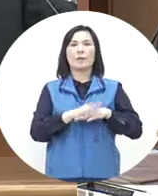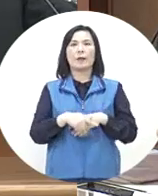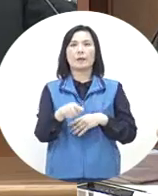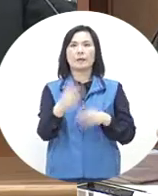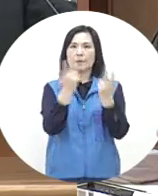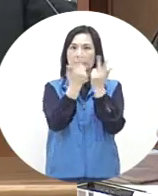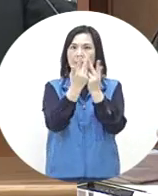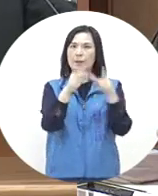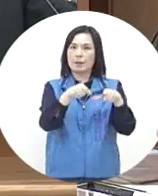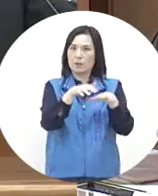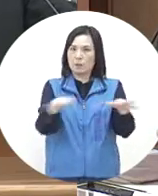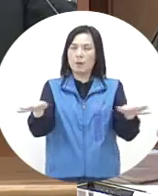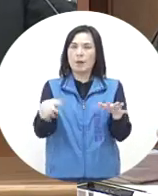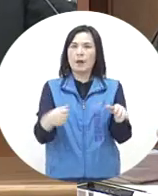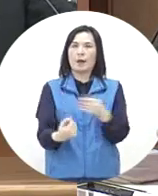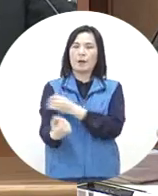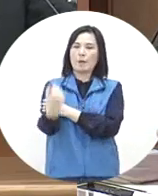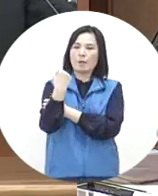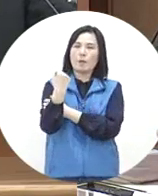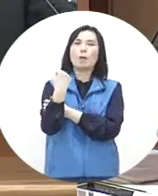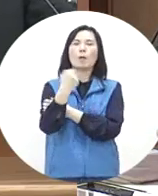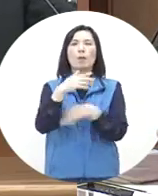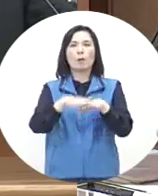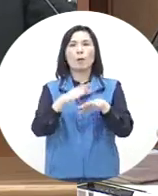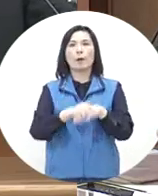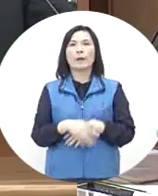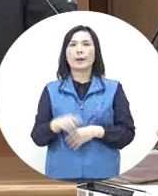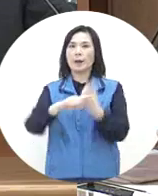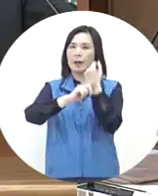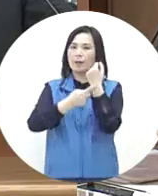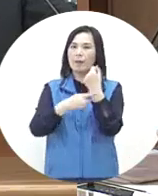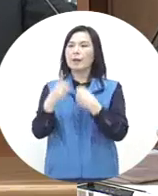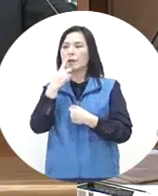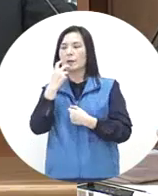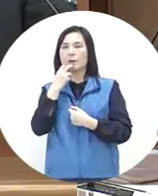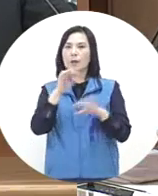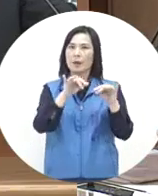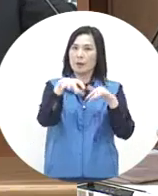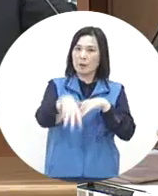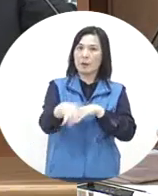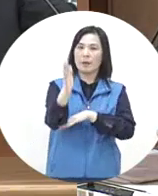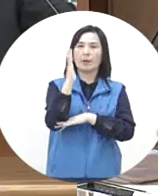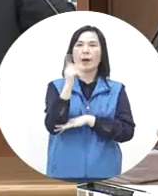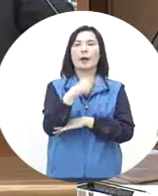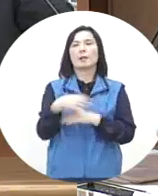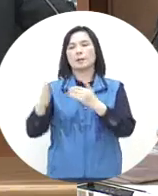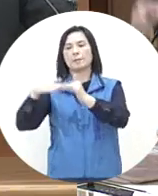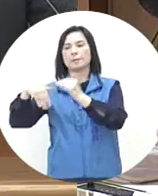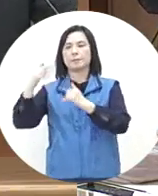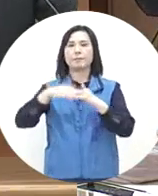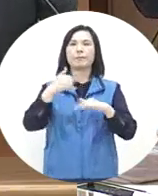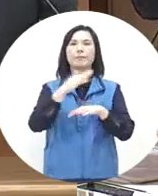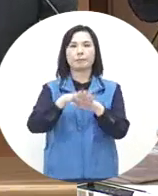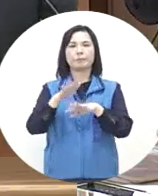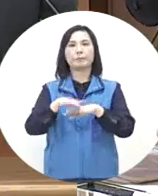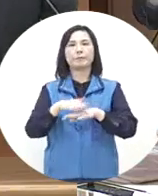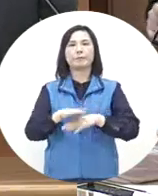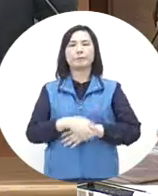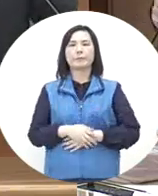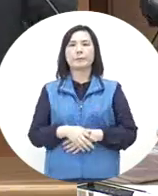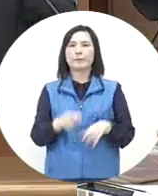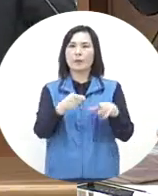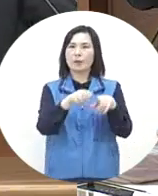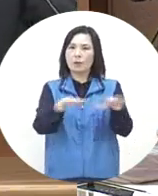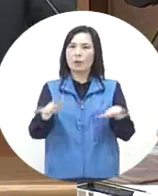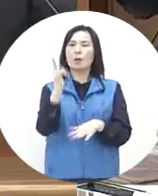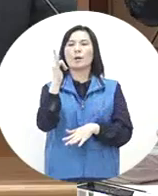赴，那相关法令不管是中央跟地方，我们都有责任怎么样做会更到位，好不好？ 好，那这个公安不能等